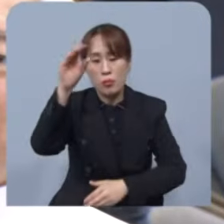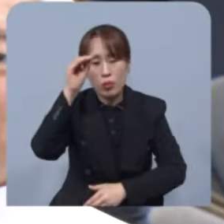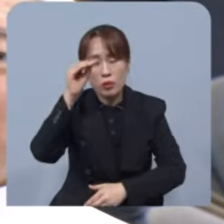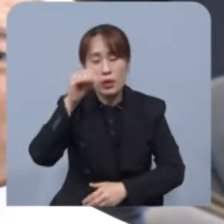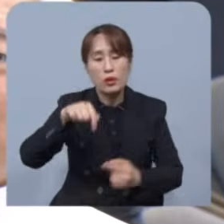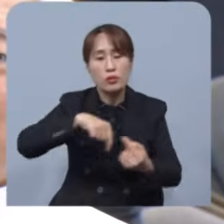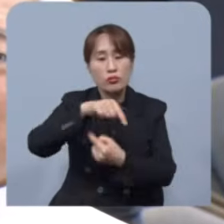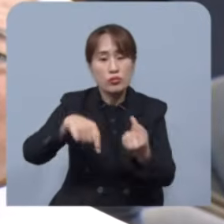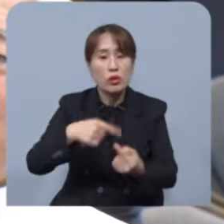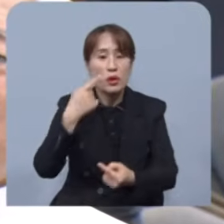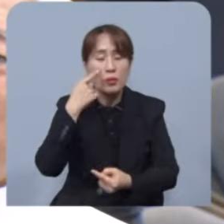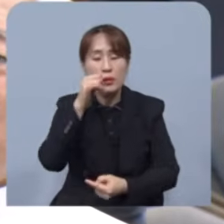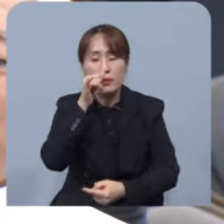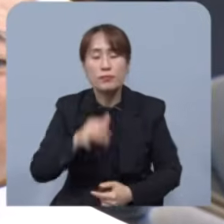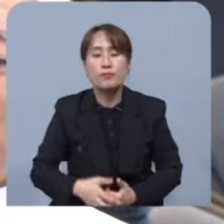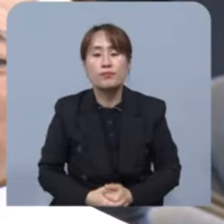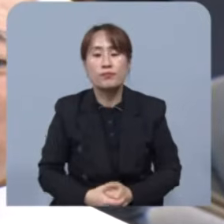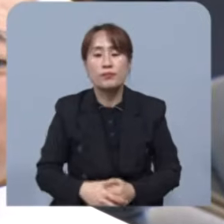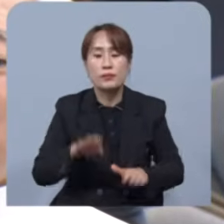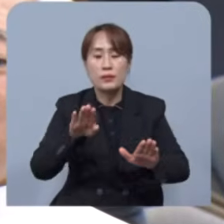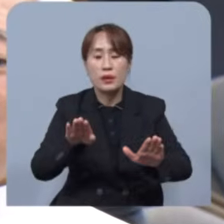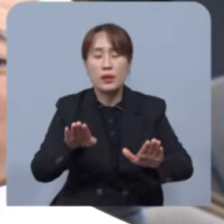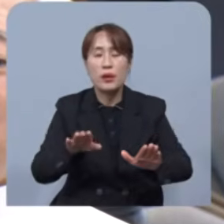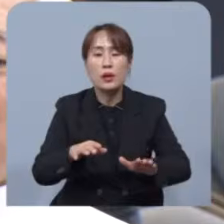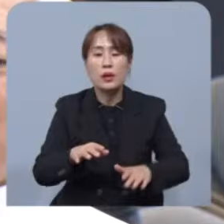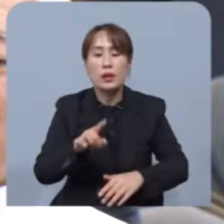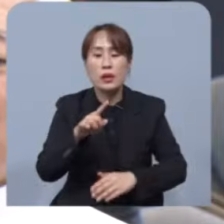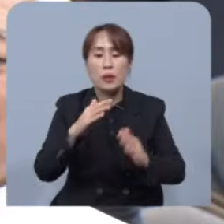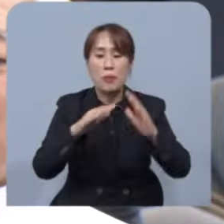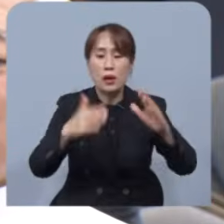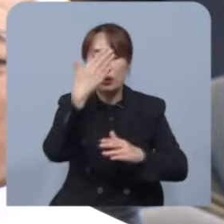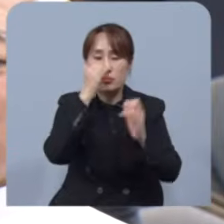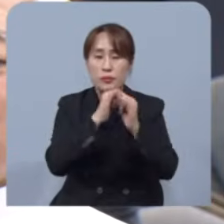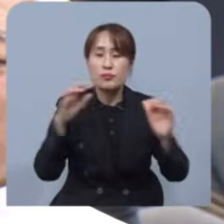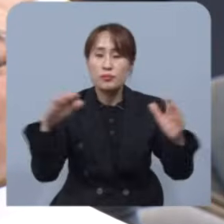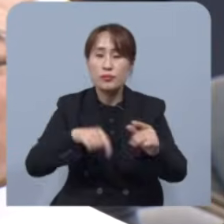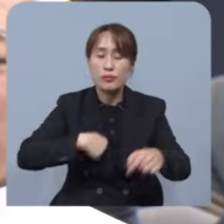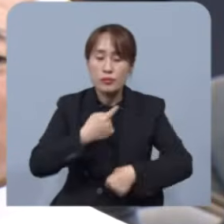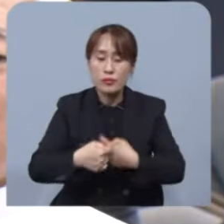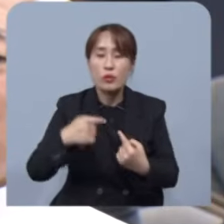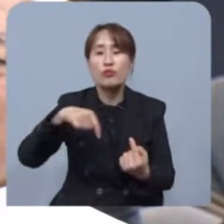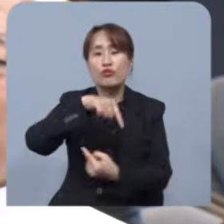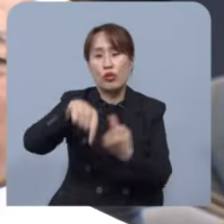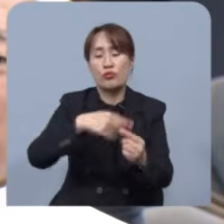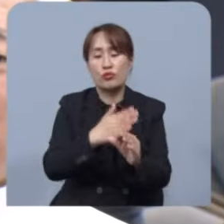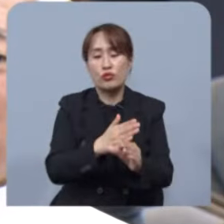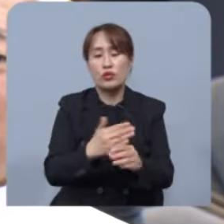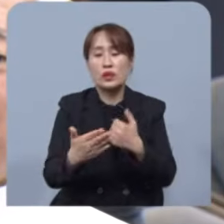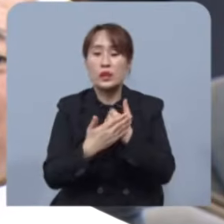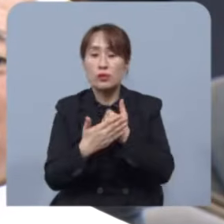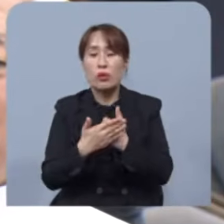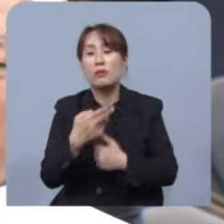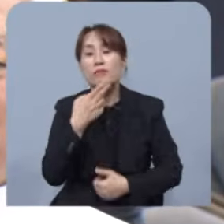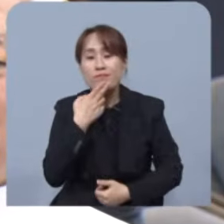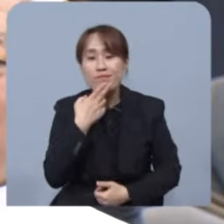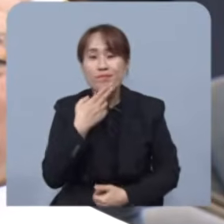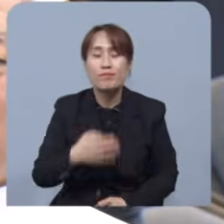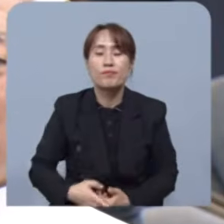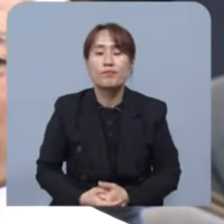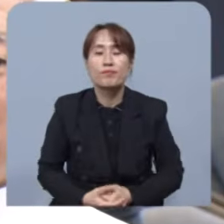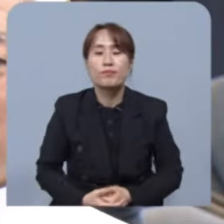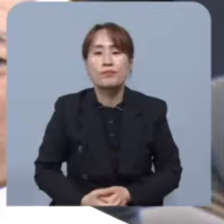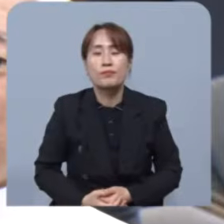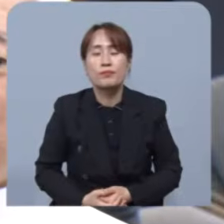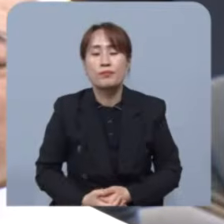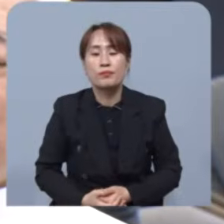시범해서 운영하고 있기도 합니다. 물론 이게 마을 내 청년들이 모여서 자체적으로 운영하는 거고 어디에 지원을 받거나 그러고 있지는 않습니다.